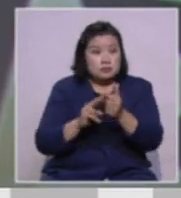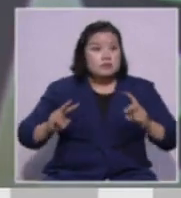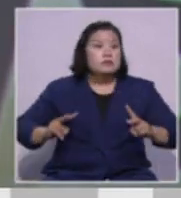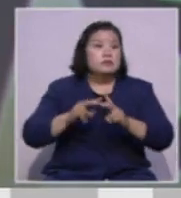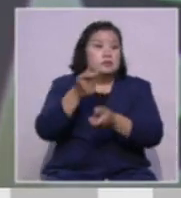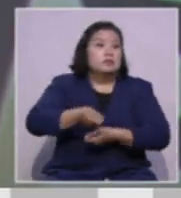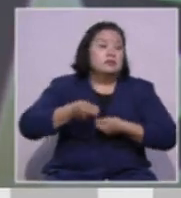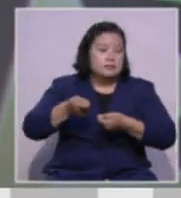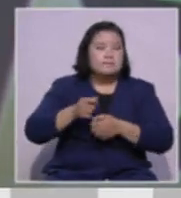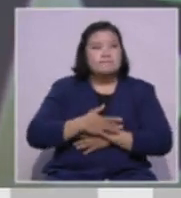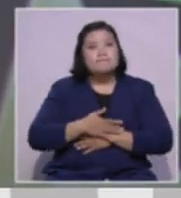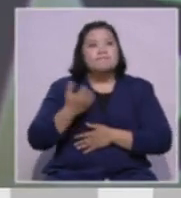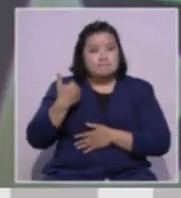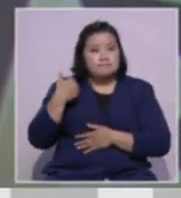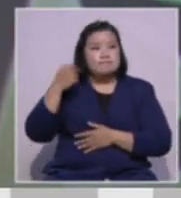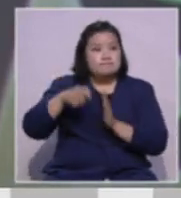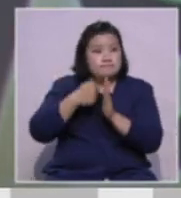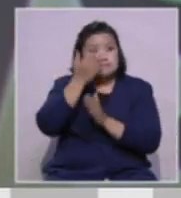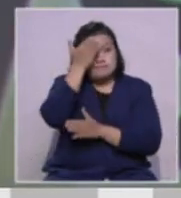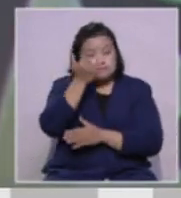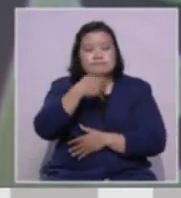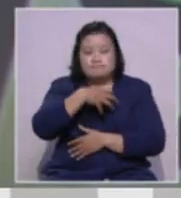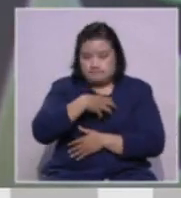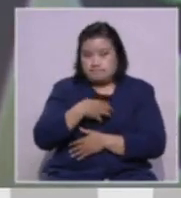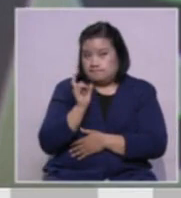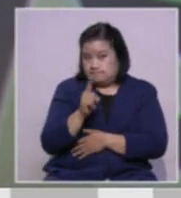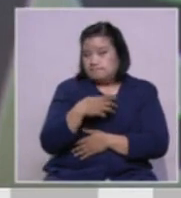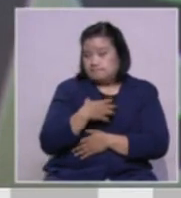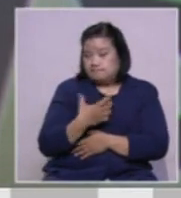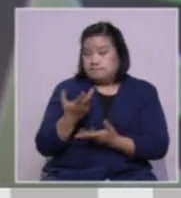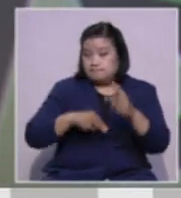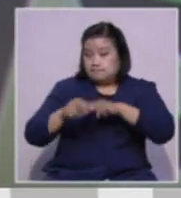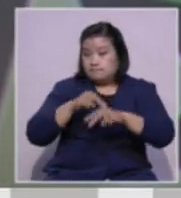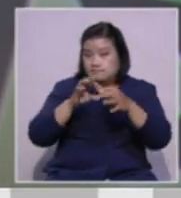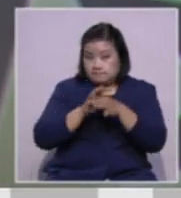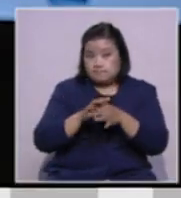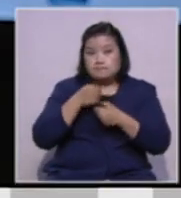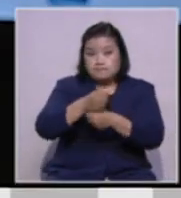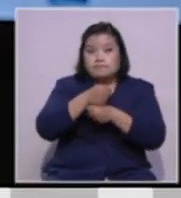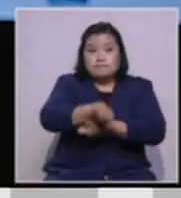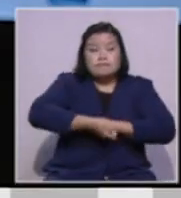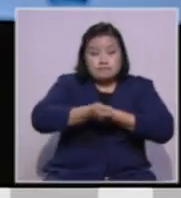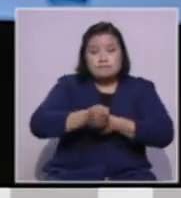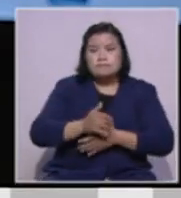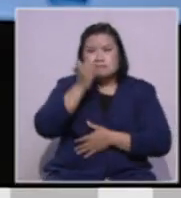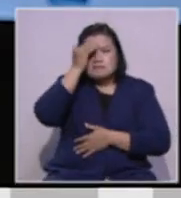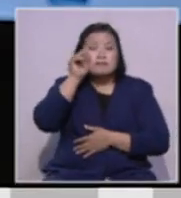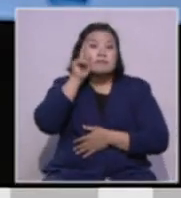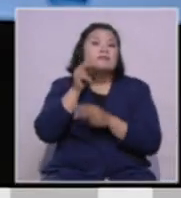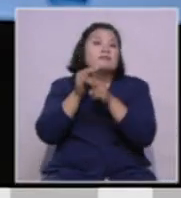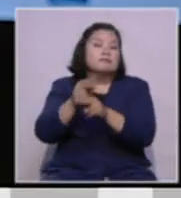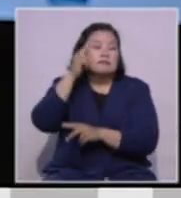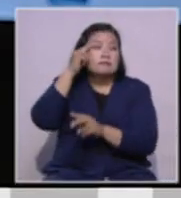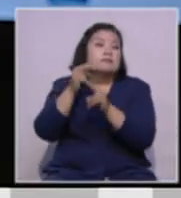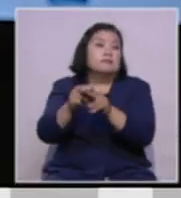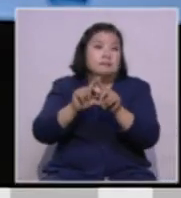เนี่ยหลักๆแล้วเนี่ยเพราะบิ๊กตู่อยากจะให้มาดูแลงานเรื่องม็อบกลุ่มเกษตรกร ผมว่านี่สื่อประเมินกันเองนะครับ พอมีชื่อประเมินเองใช่มั้ยฮะ พ